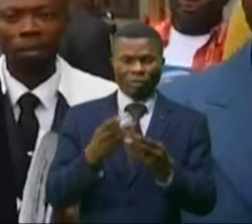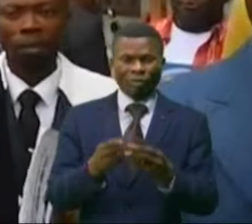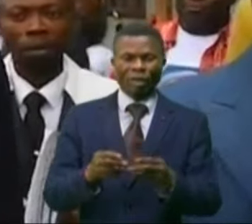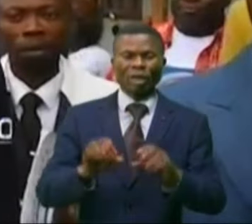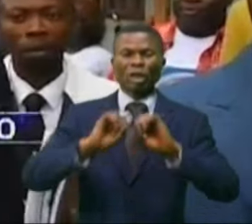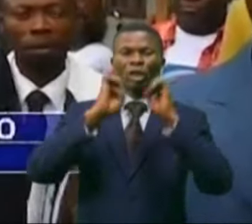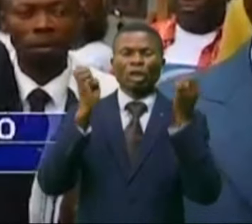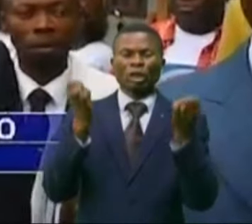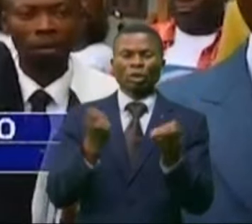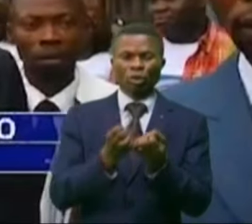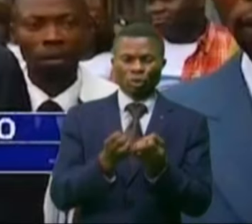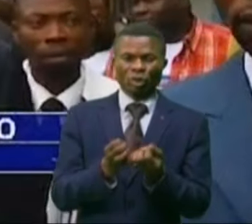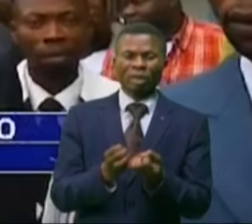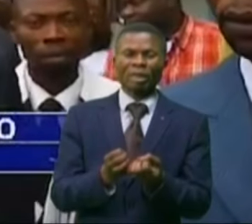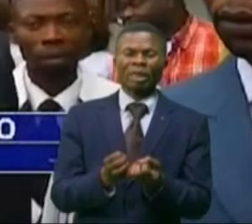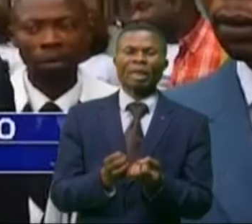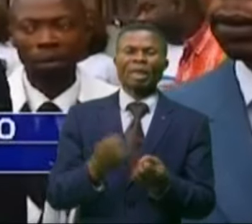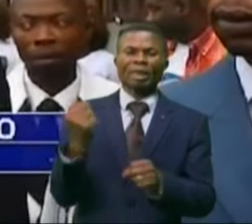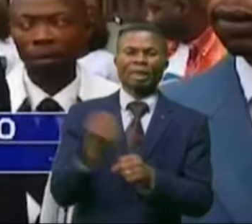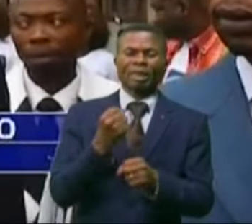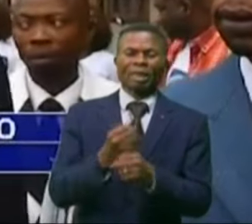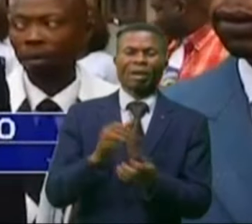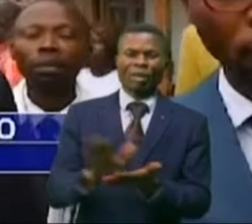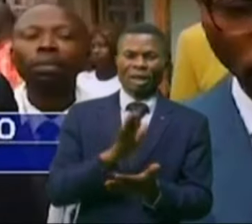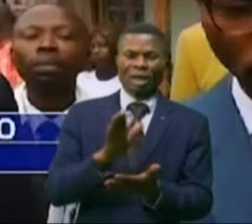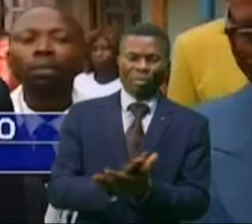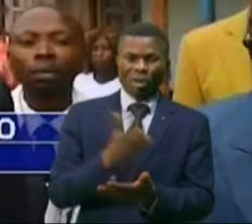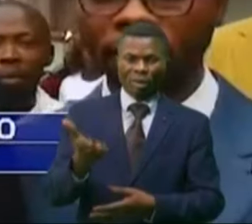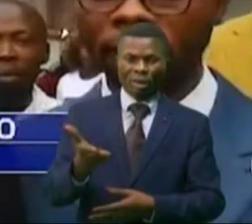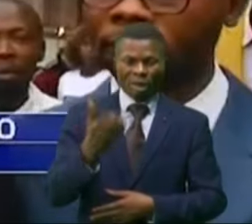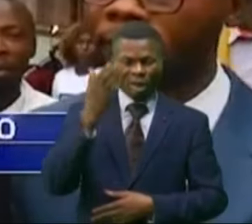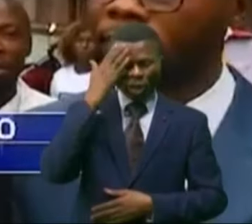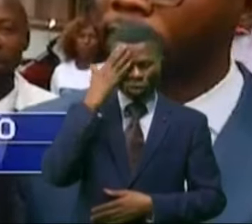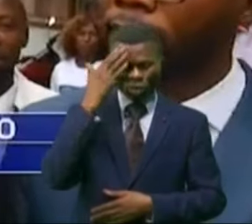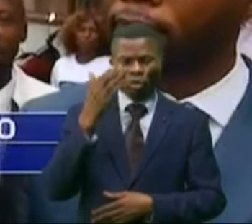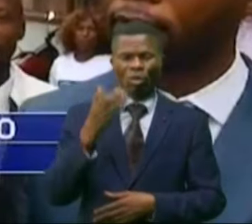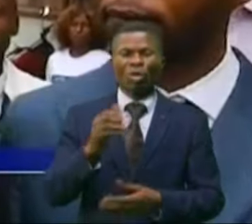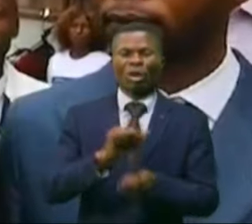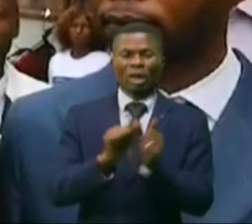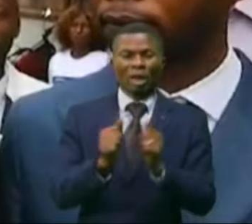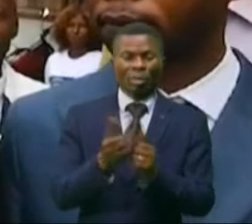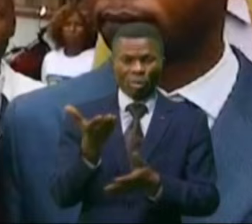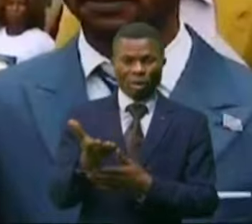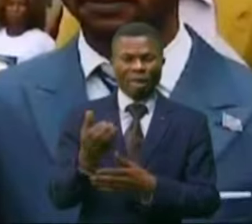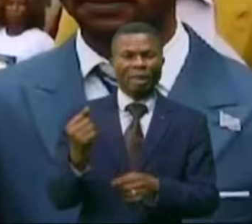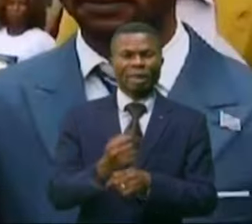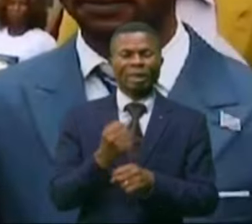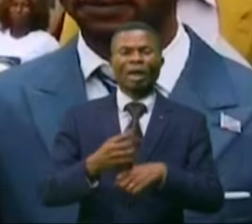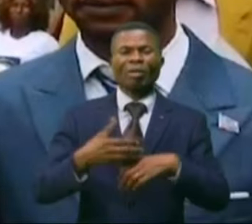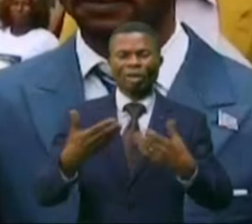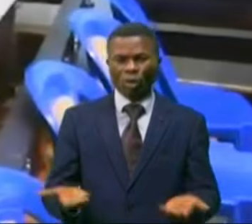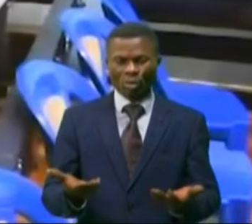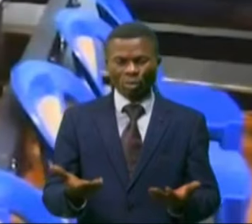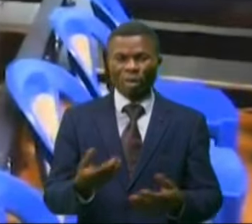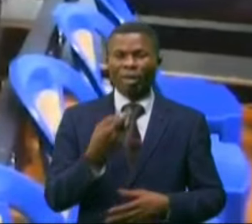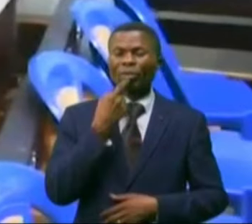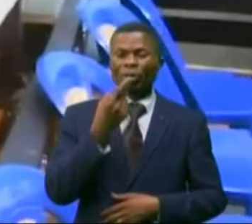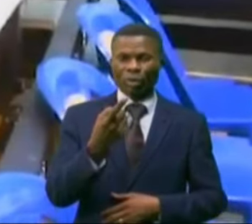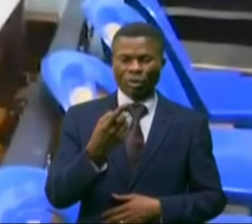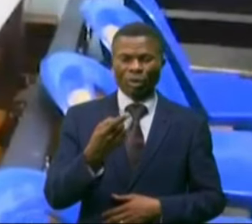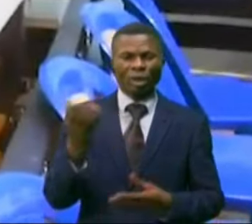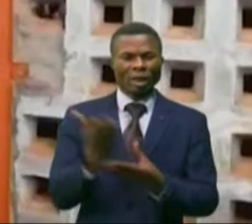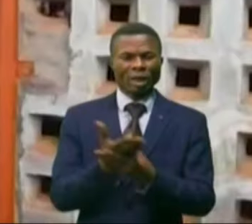province, Haut-Ouélé Print, question de nous rendre compte de l'état de tout ce qu'il y a comme matériel. Il faut le dire, tous nos